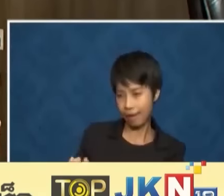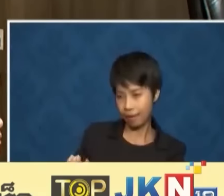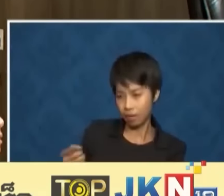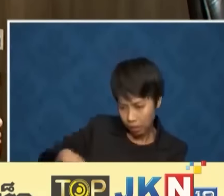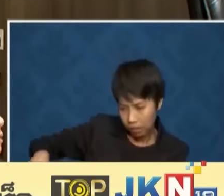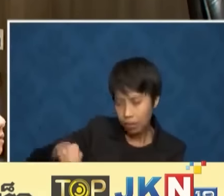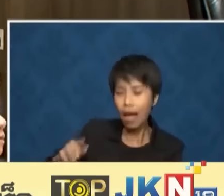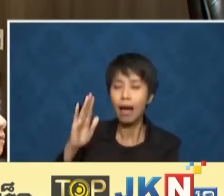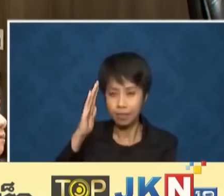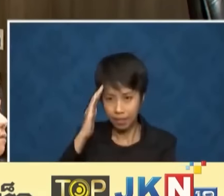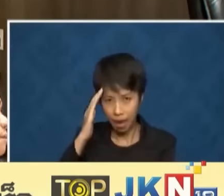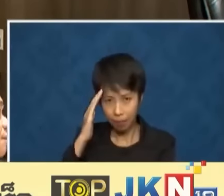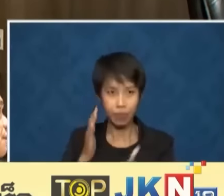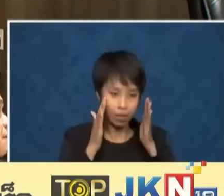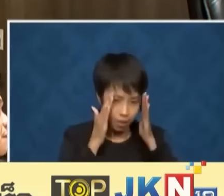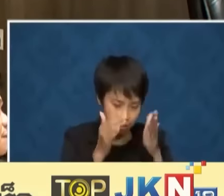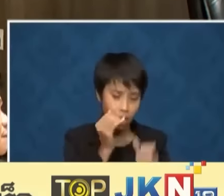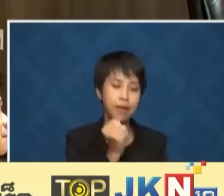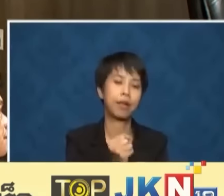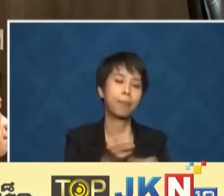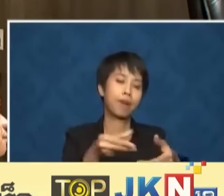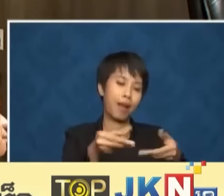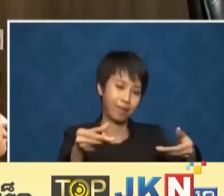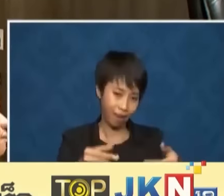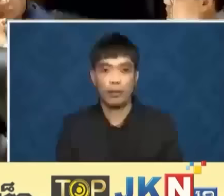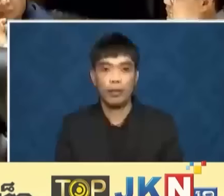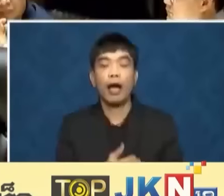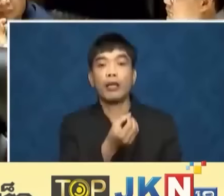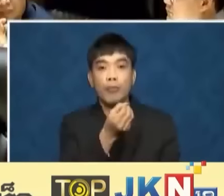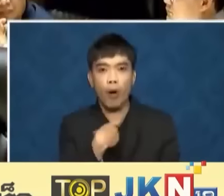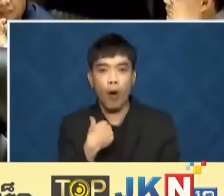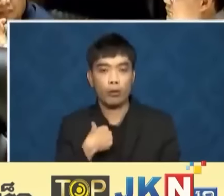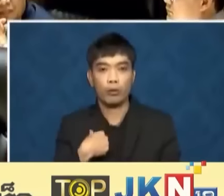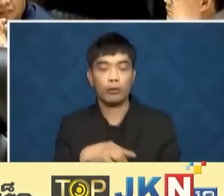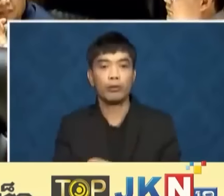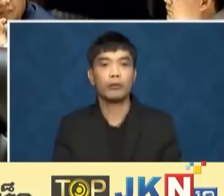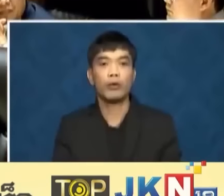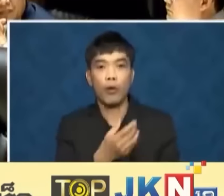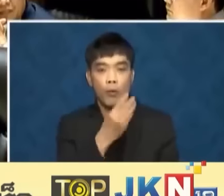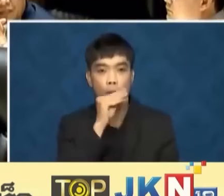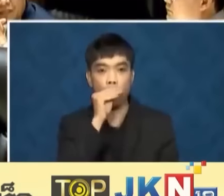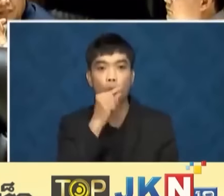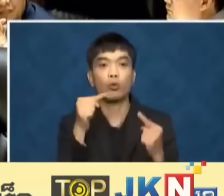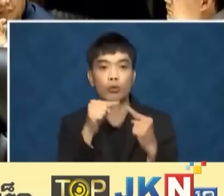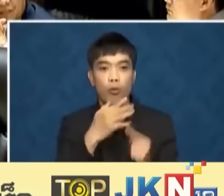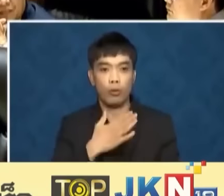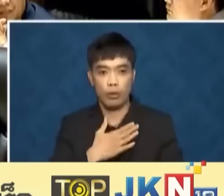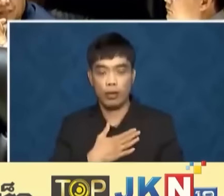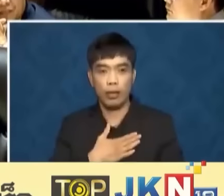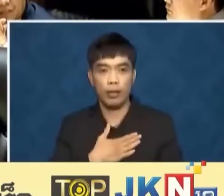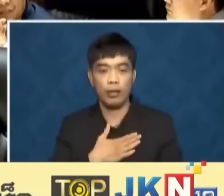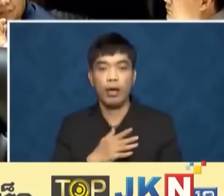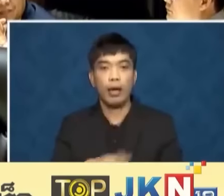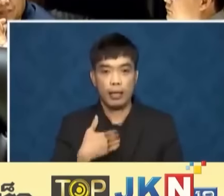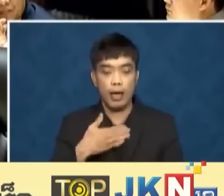แต่สุดท้ายแล้วฝ่ายรัฐบาลแก้เกมนะด้วยการให้นับองค์ประชุ